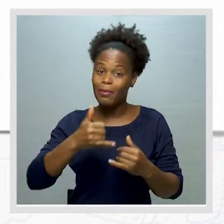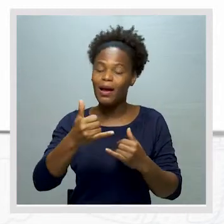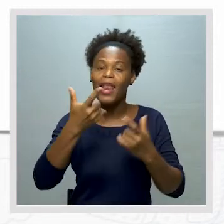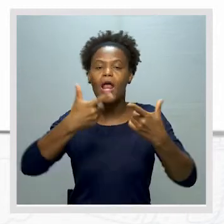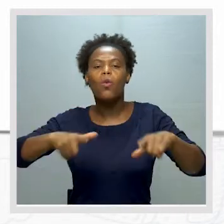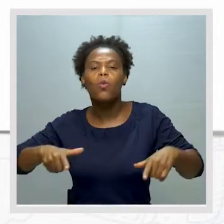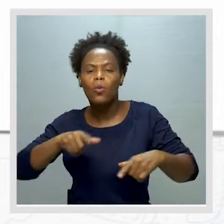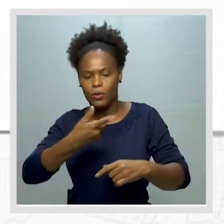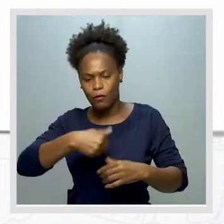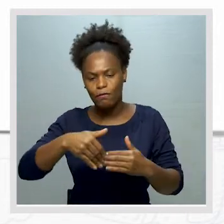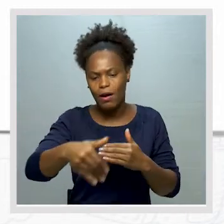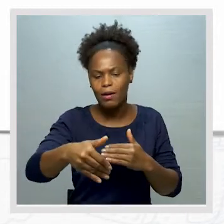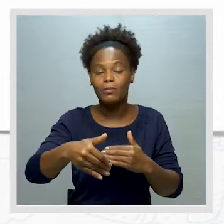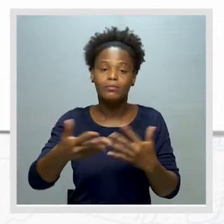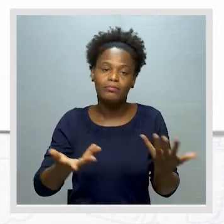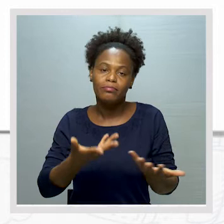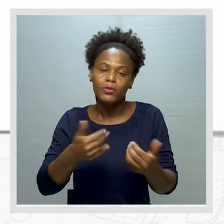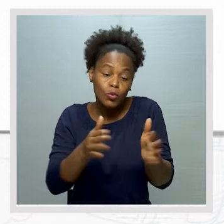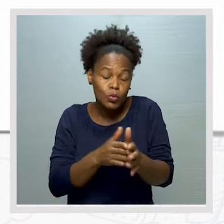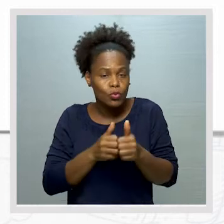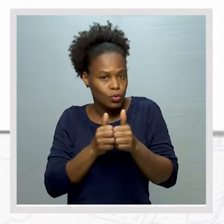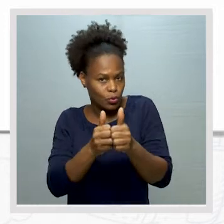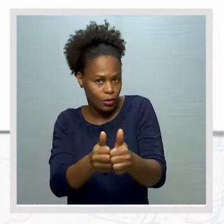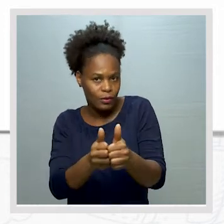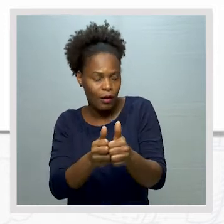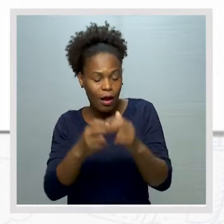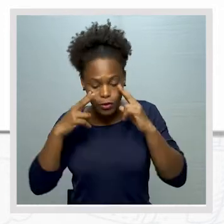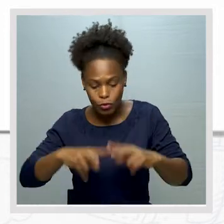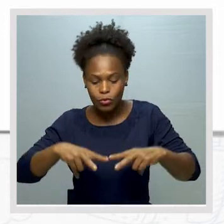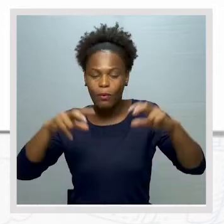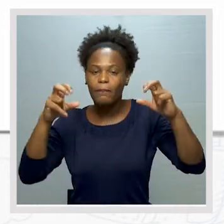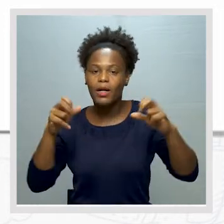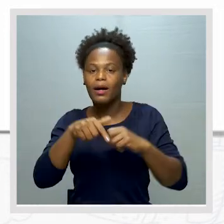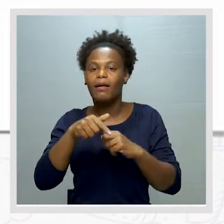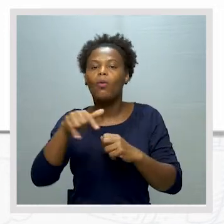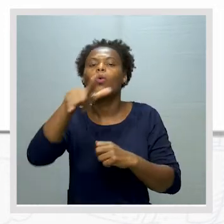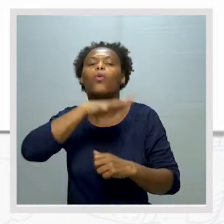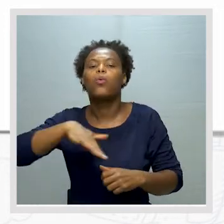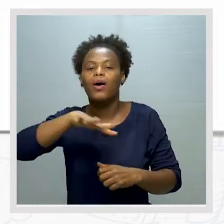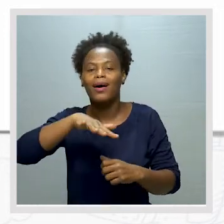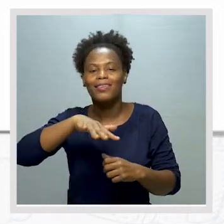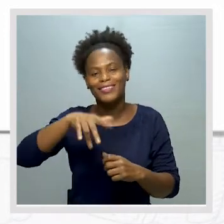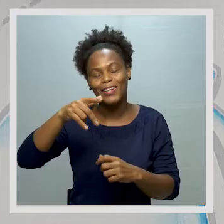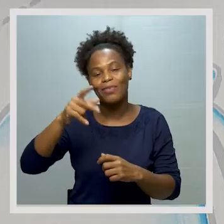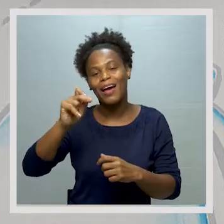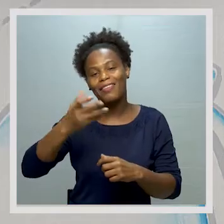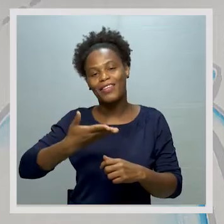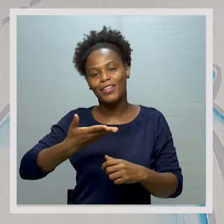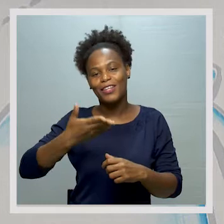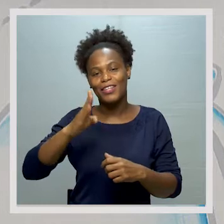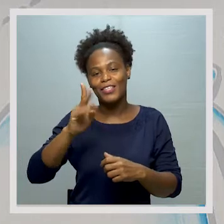linguistique, nous allons tous ensemble découvrir la place des adjectifs.